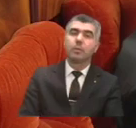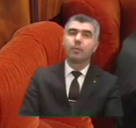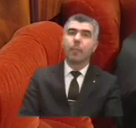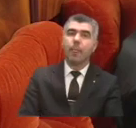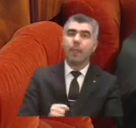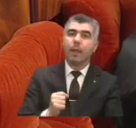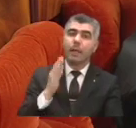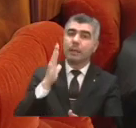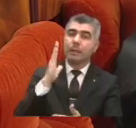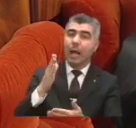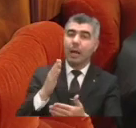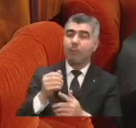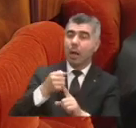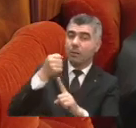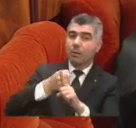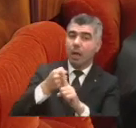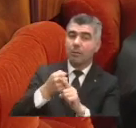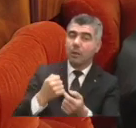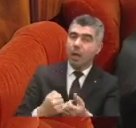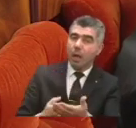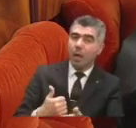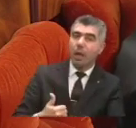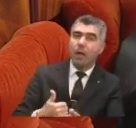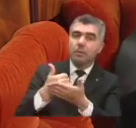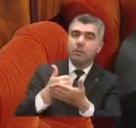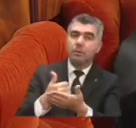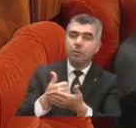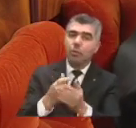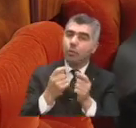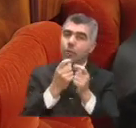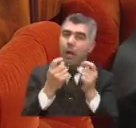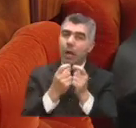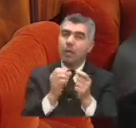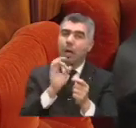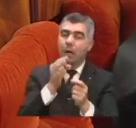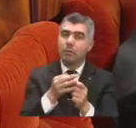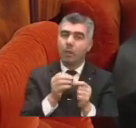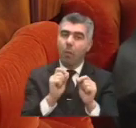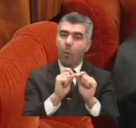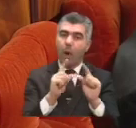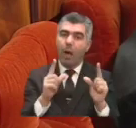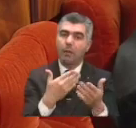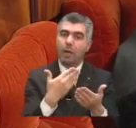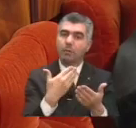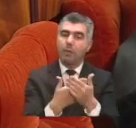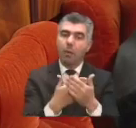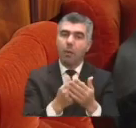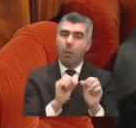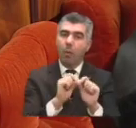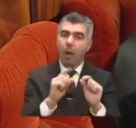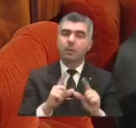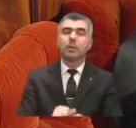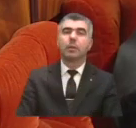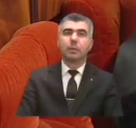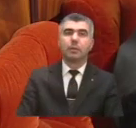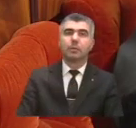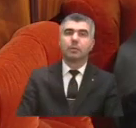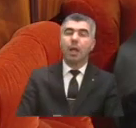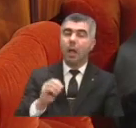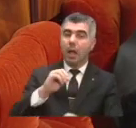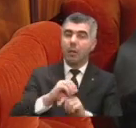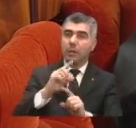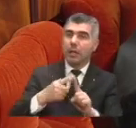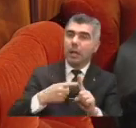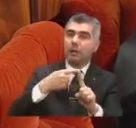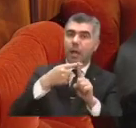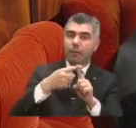الضريبي من شأنه أنه يساعد على تنافسية المقاولات، لأنه كيعطي واحد الوضوح في الرؤية، إضافة إلى